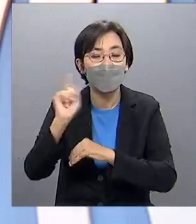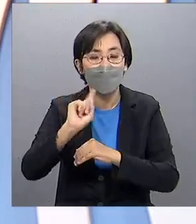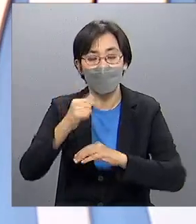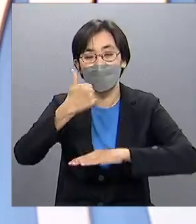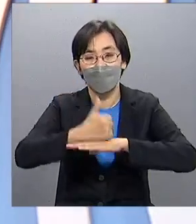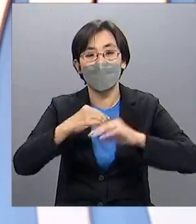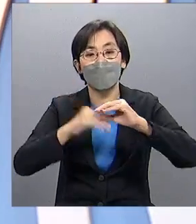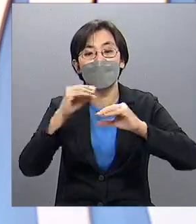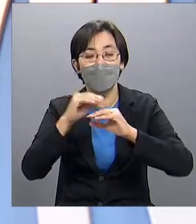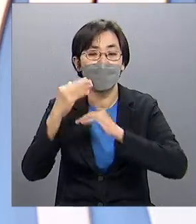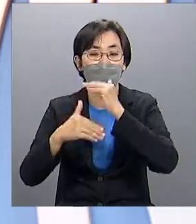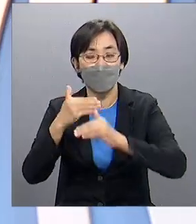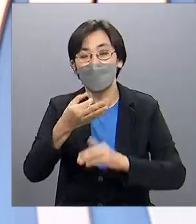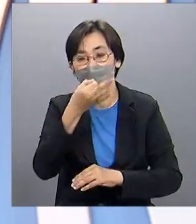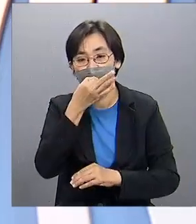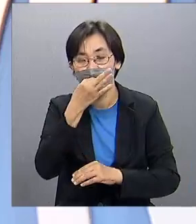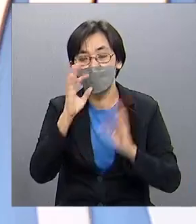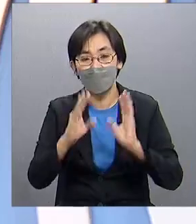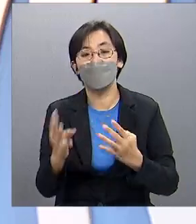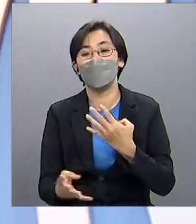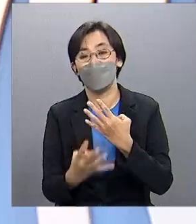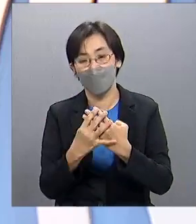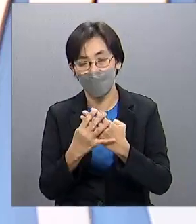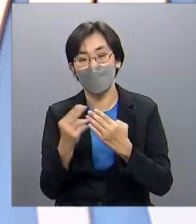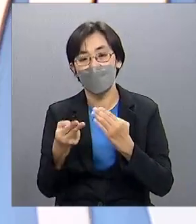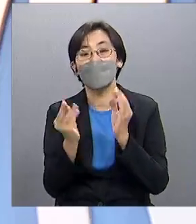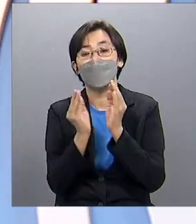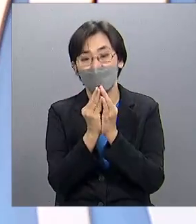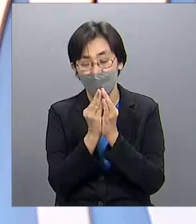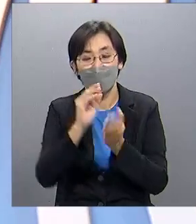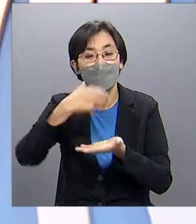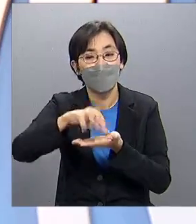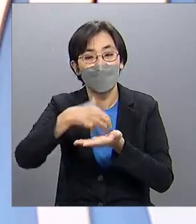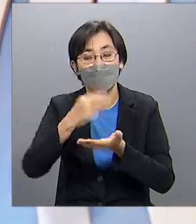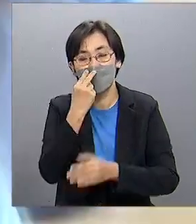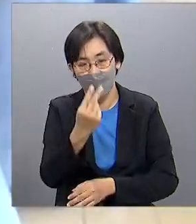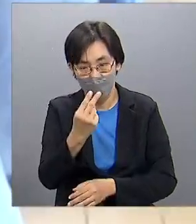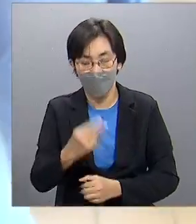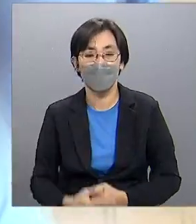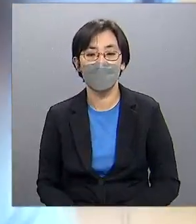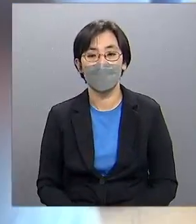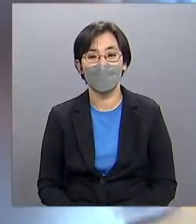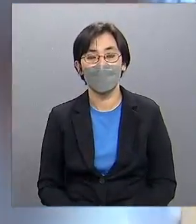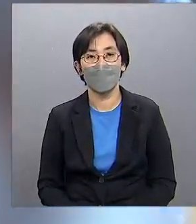นาทักษะอาชีพผู้ต้องขังเรือนจำจังหวัดหนองบัวลำภูไปติดตามได้กันเลยค่ะ